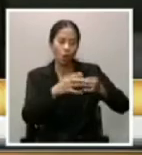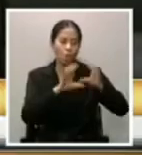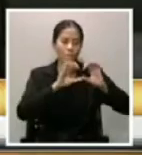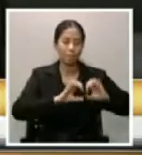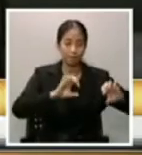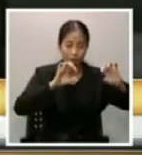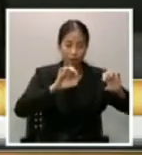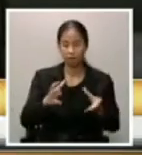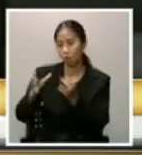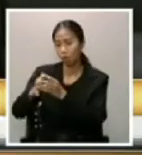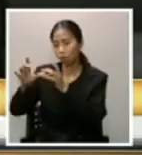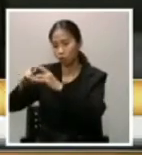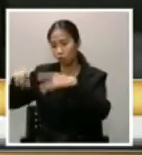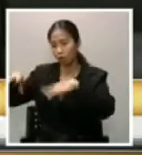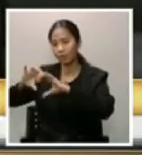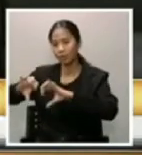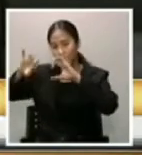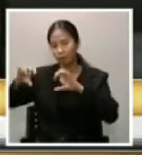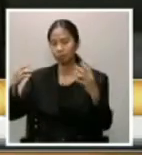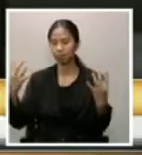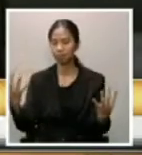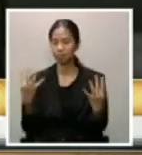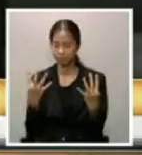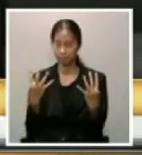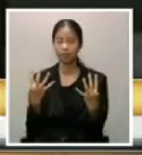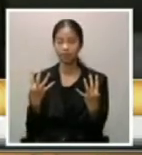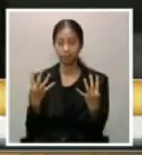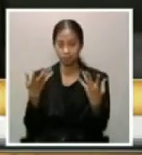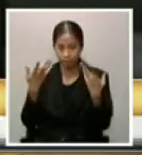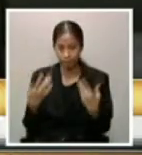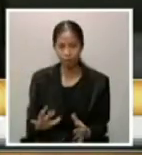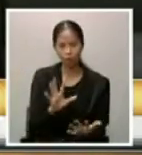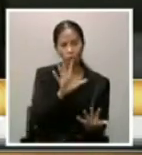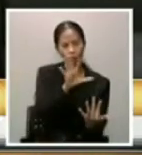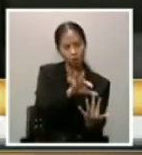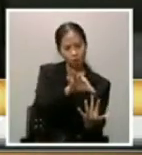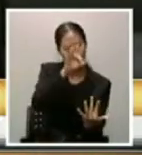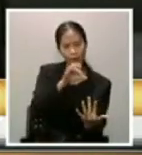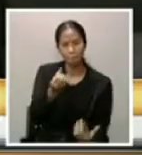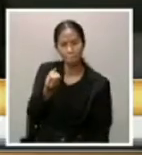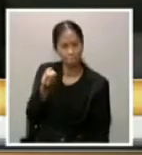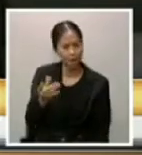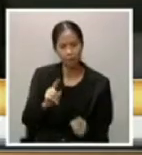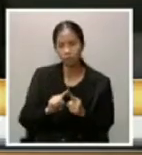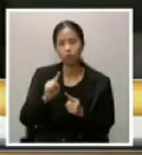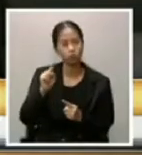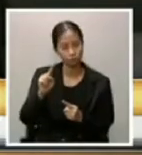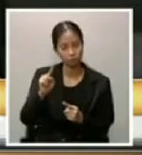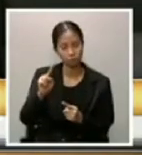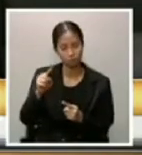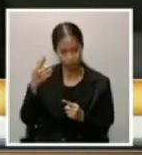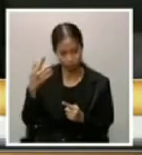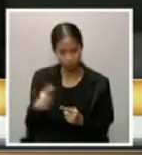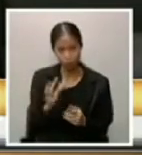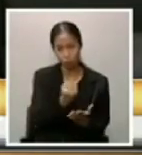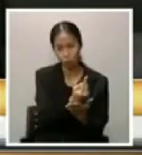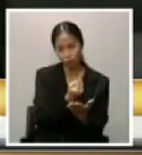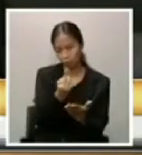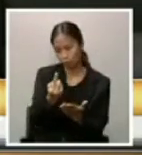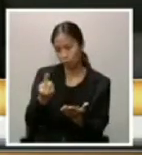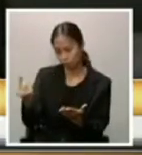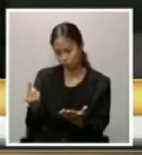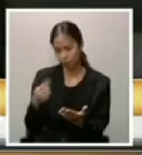คร่วมฝ่ายค้านอย่างละเท่ากันบุคคลที่ถูกเลือกมากที่สุดในแต่ละรอบจากตัวแทนพรรคการเมือง8พรร